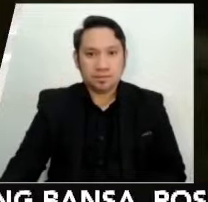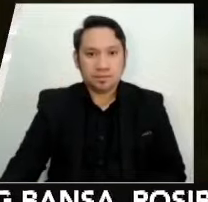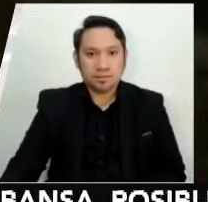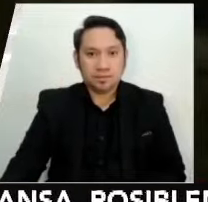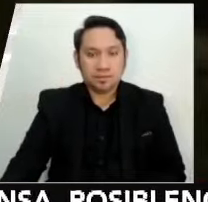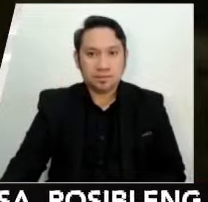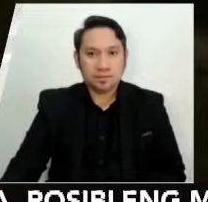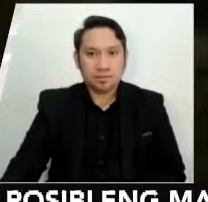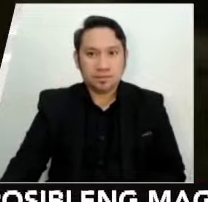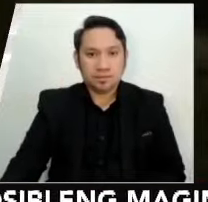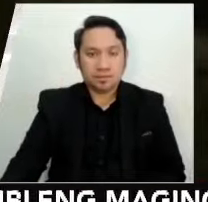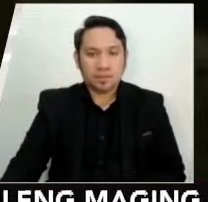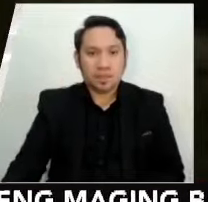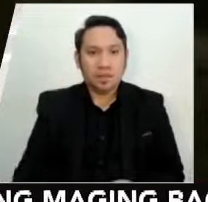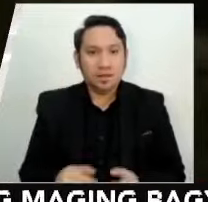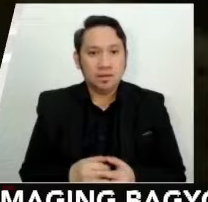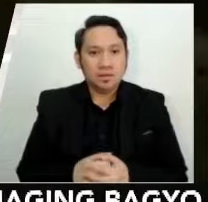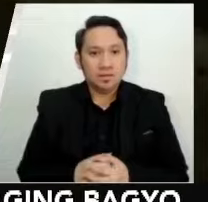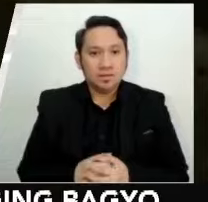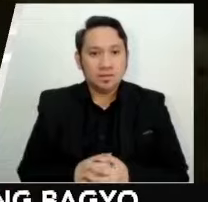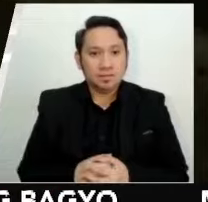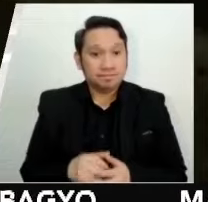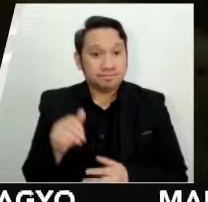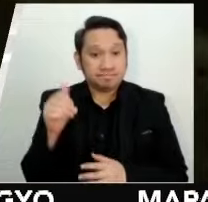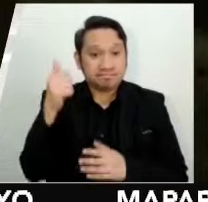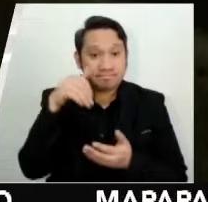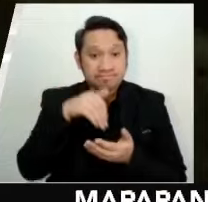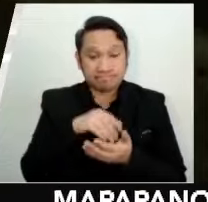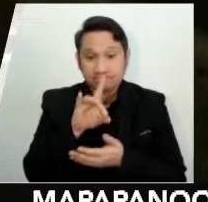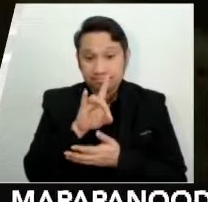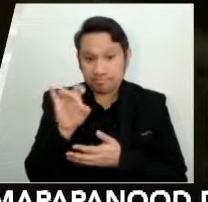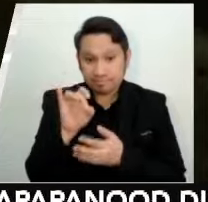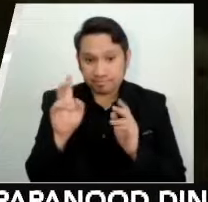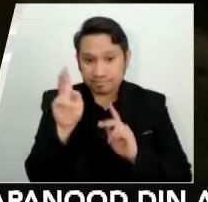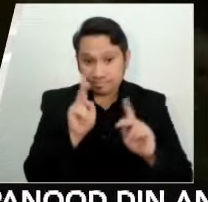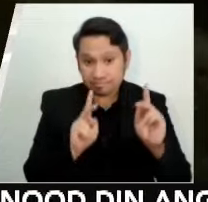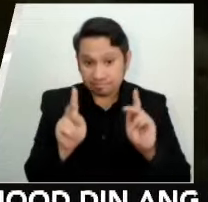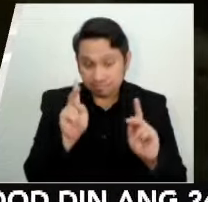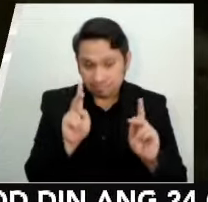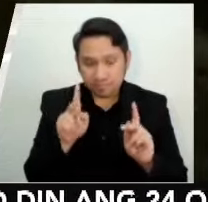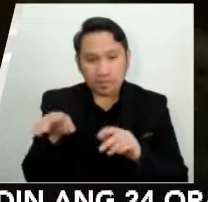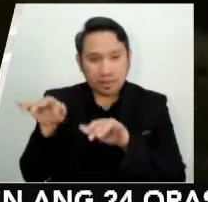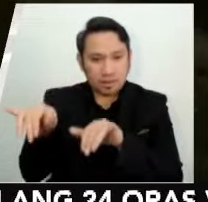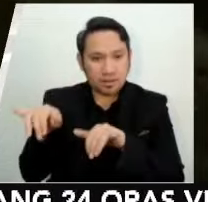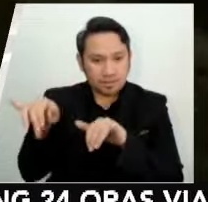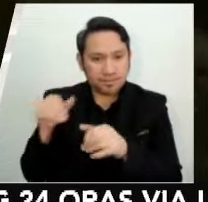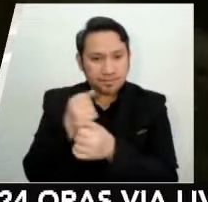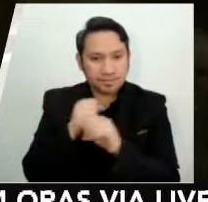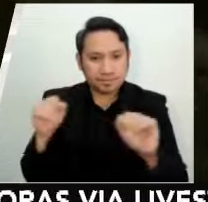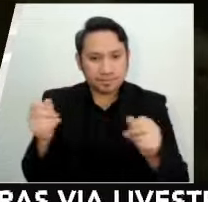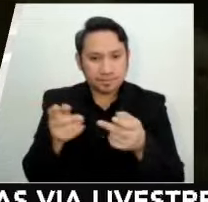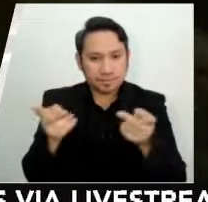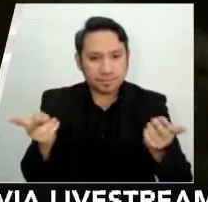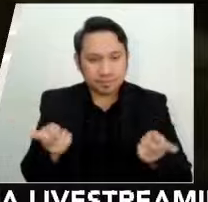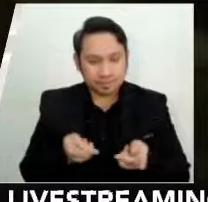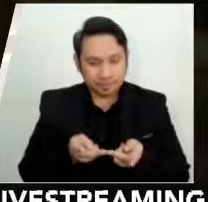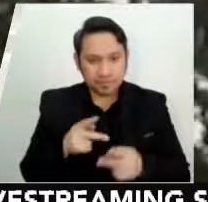Emil, aabot na sa 10,800 individuals ang nasa mga evacuation center sa probinsya ng Isabela.